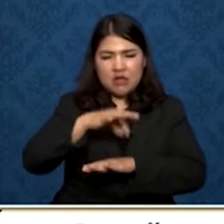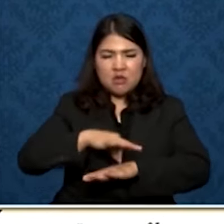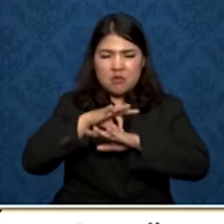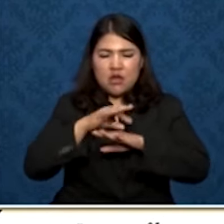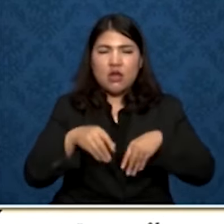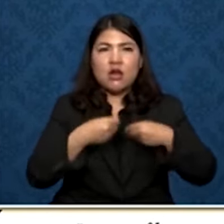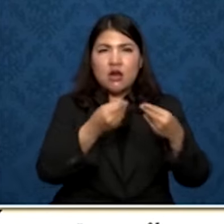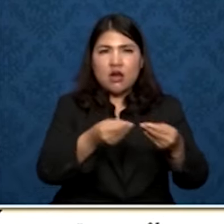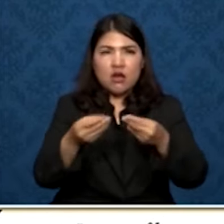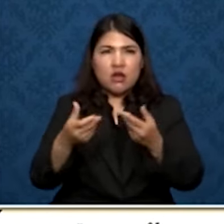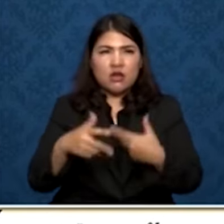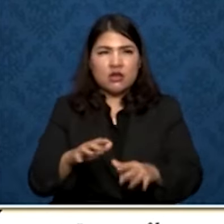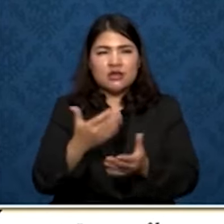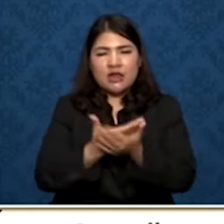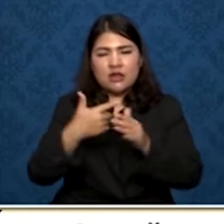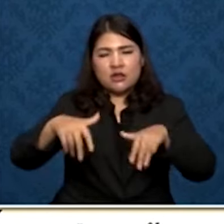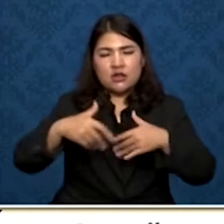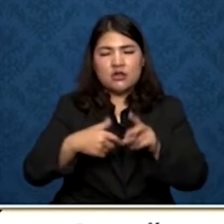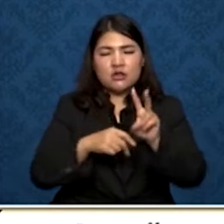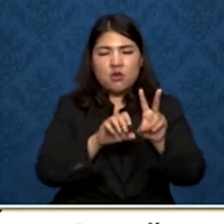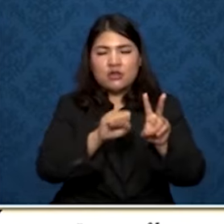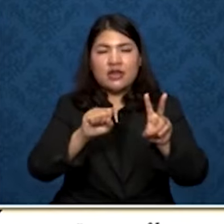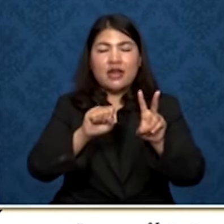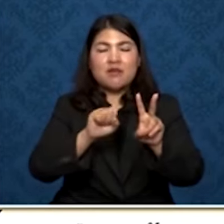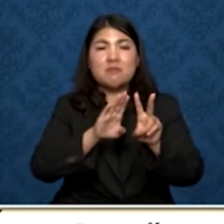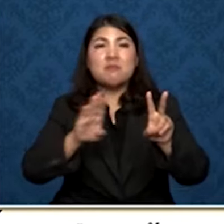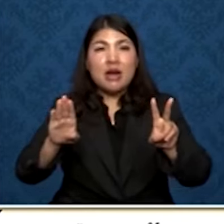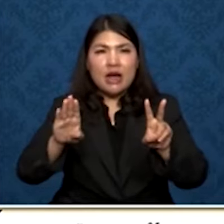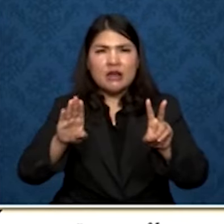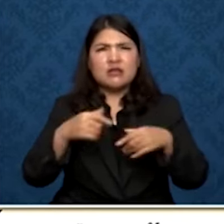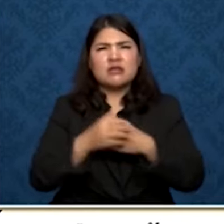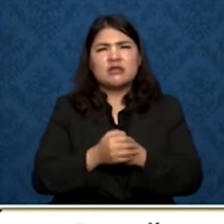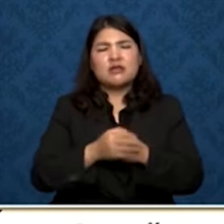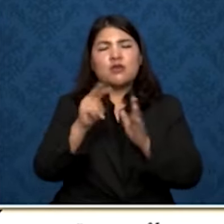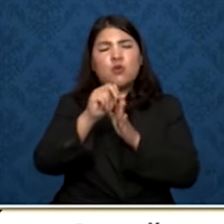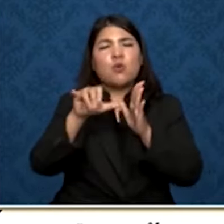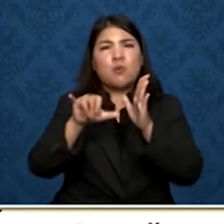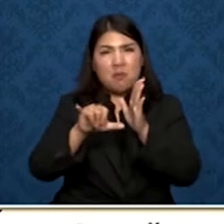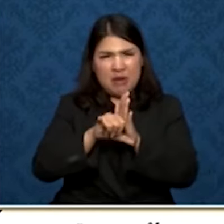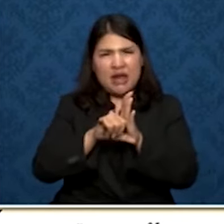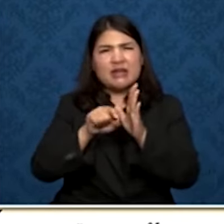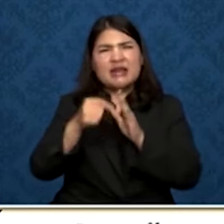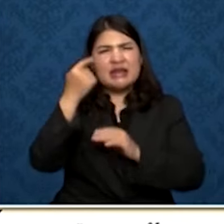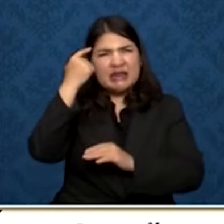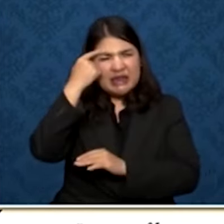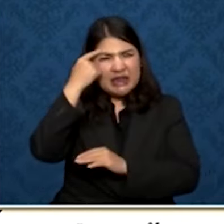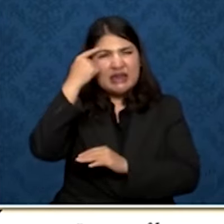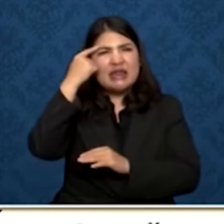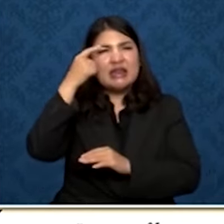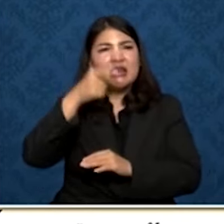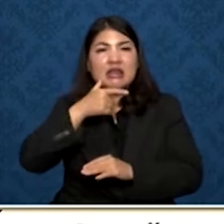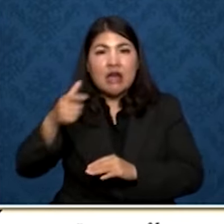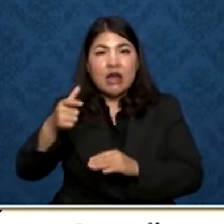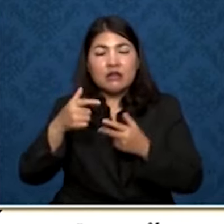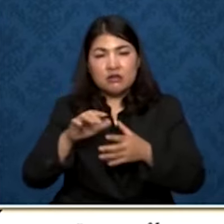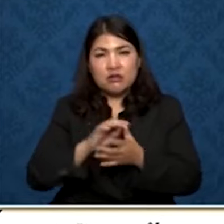นายบายนี้ครั เป็นายบายที่คิดใหญ่มากครัและทันที